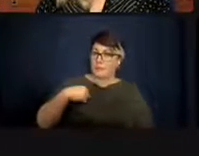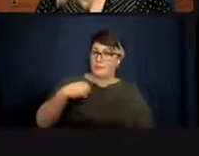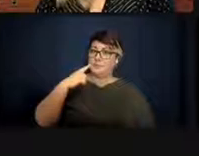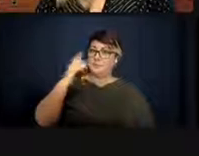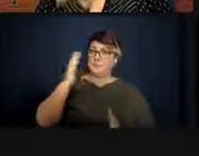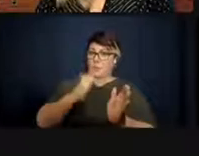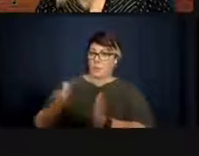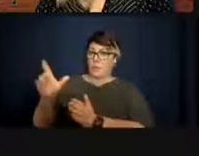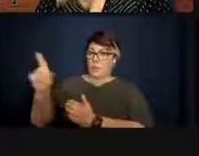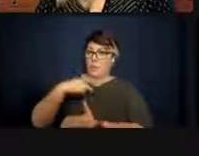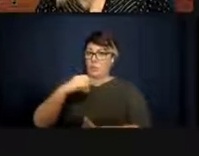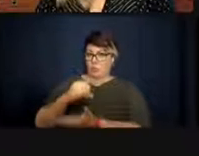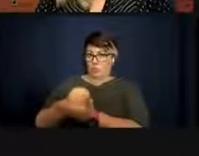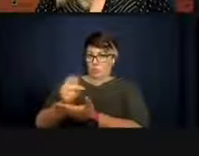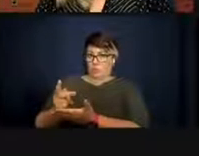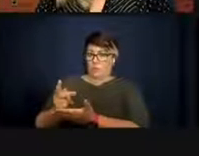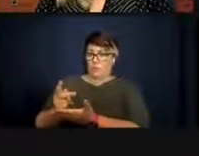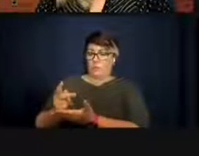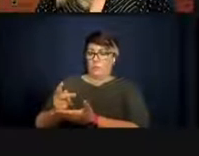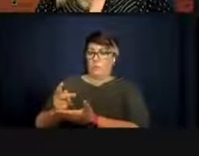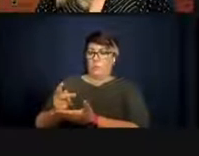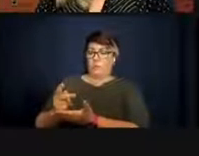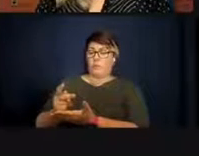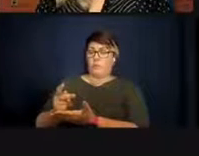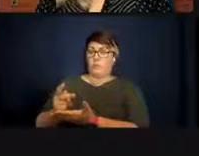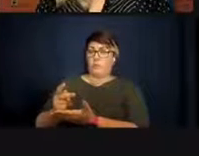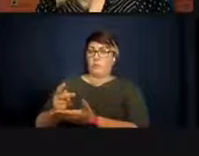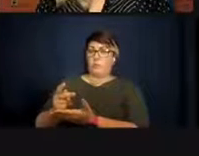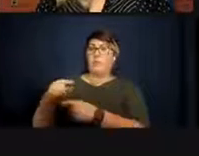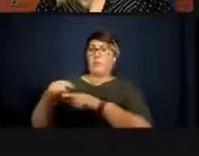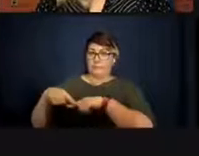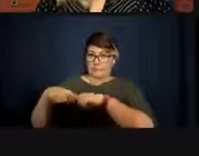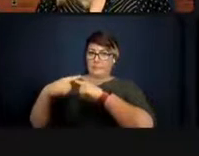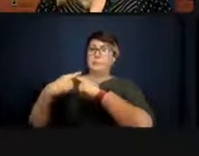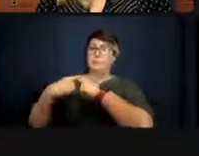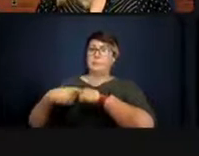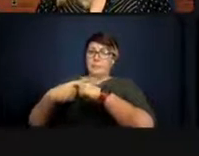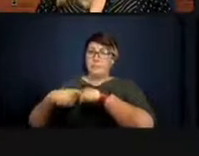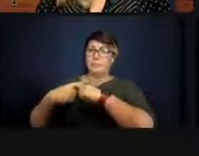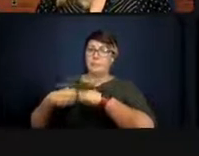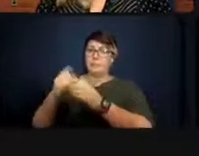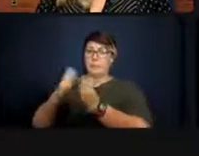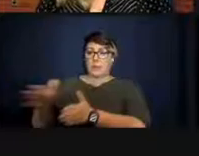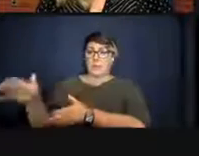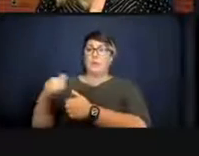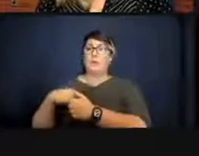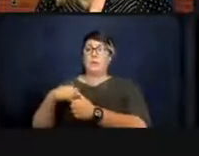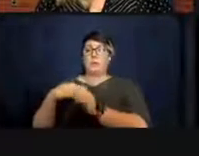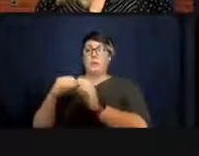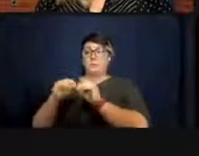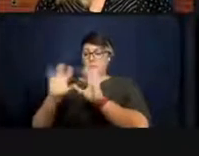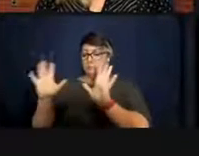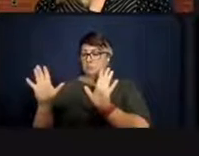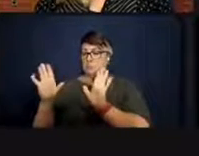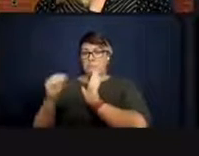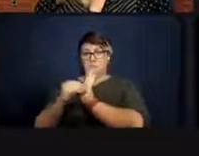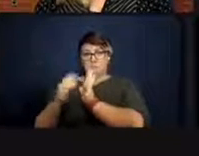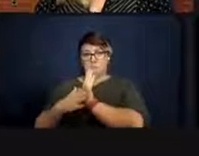السؤال؟ أعتقد أن خطة المساءلة عندما قمنا بتقريرها قلنا بأن القياسات التي